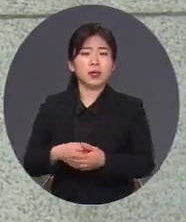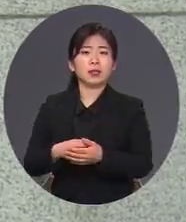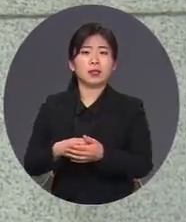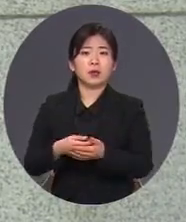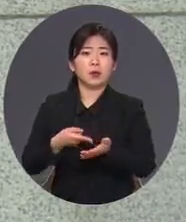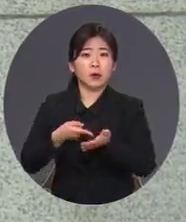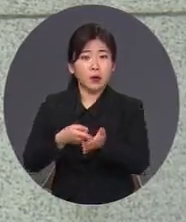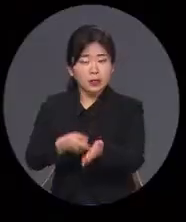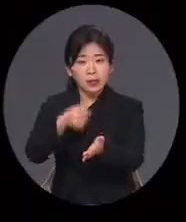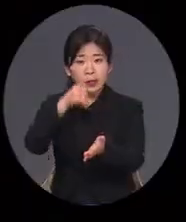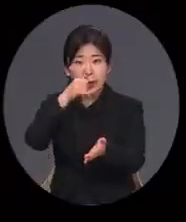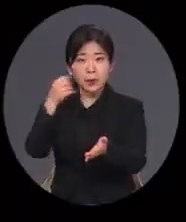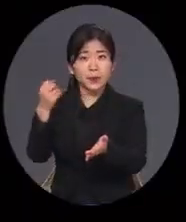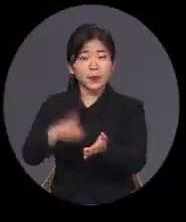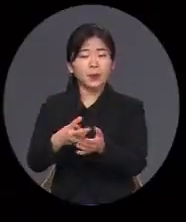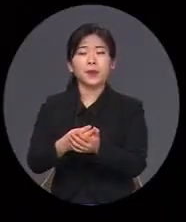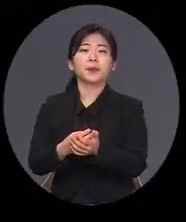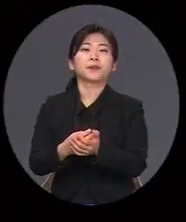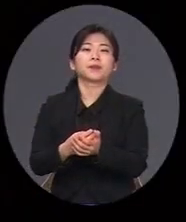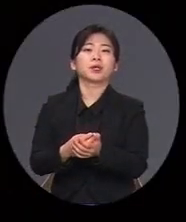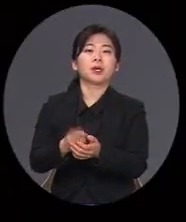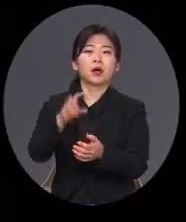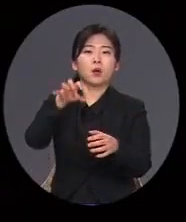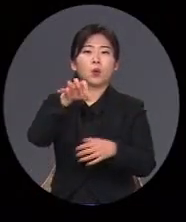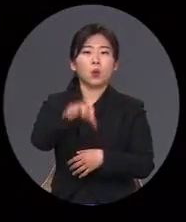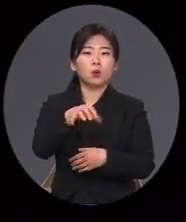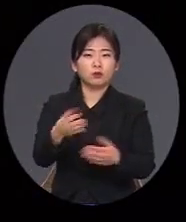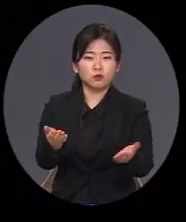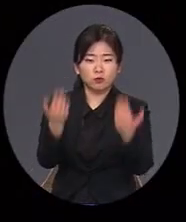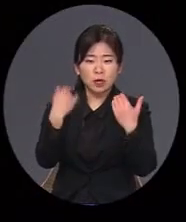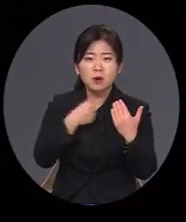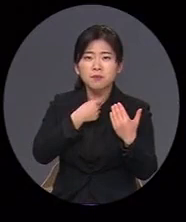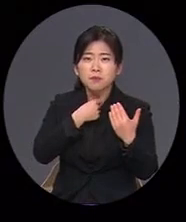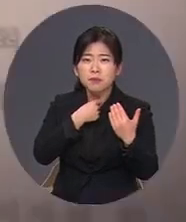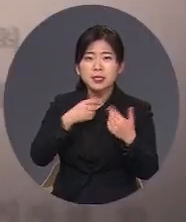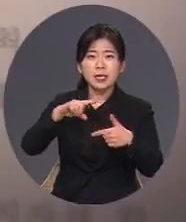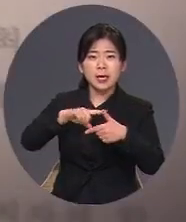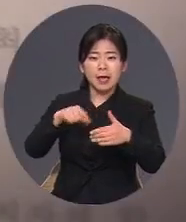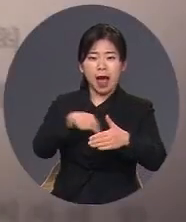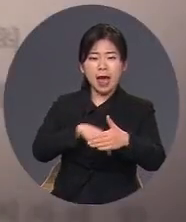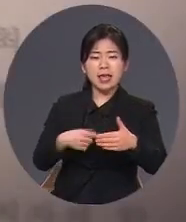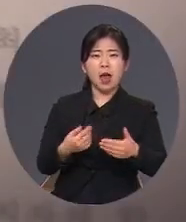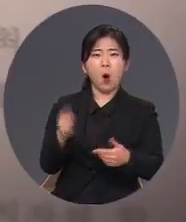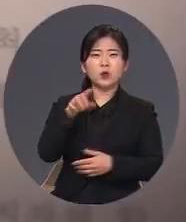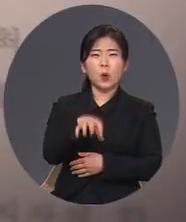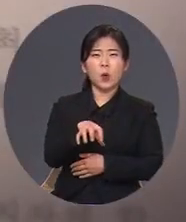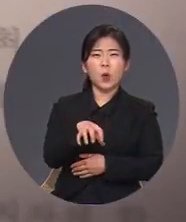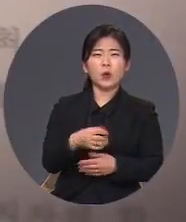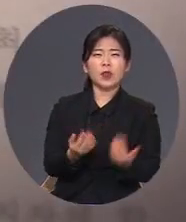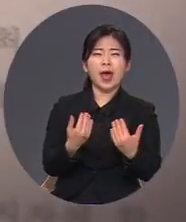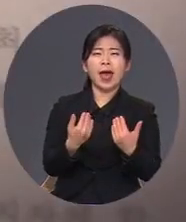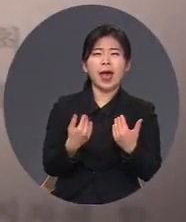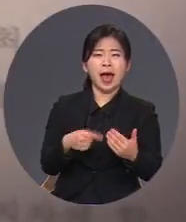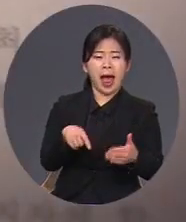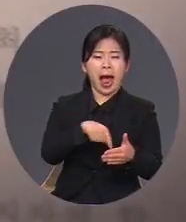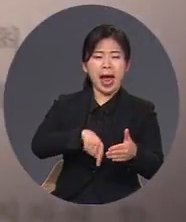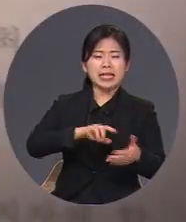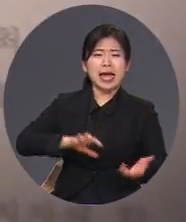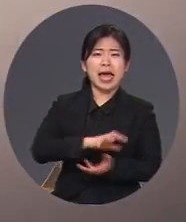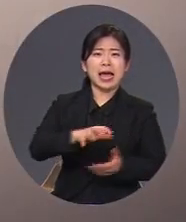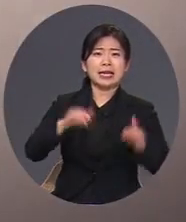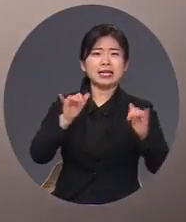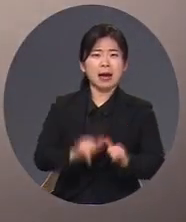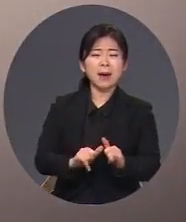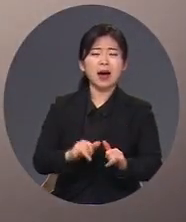의견을 제시하고 있고, 청사 유치를 위한 경남 내부의 경쟁 등을 우려하며 경남도의회 내부에서도